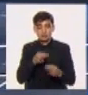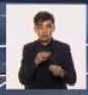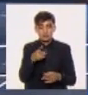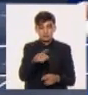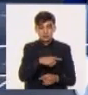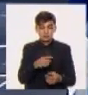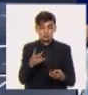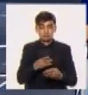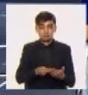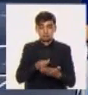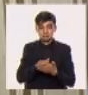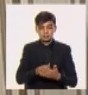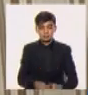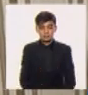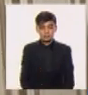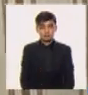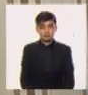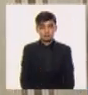эти люди.